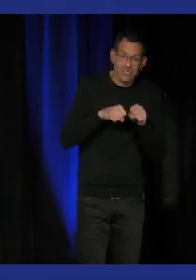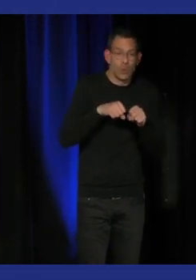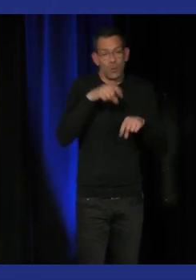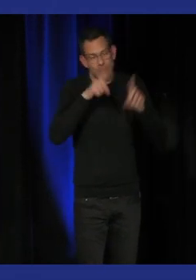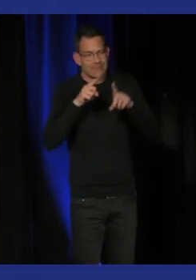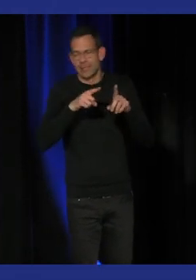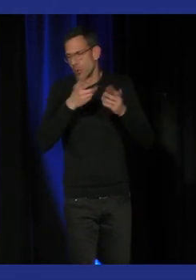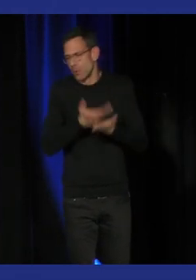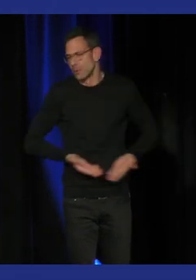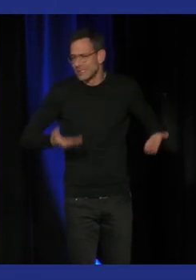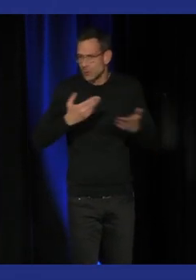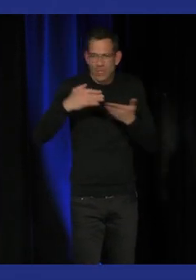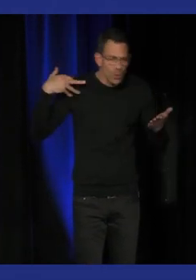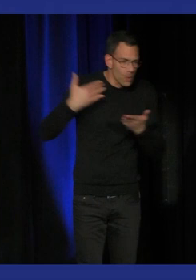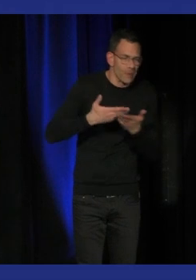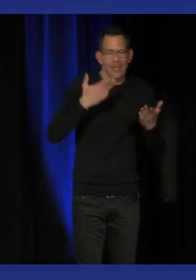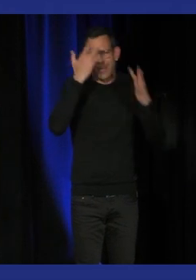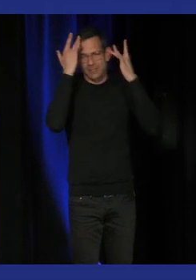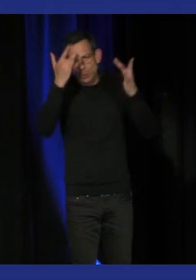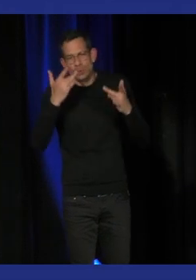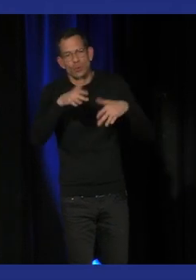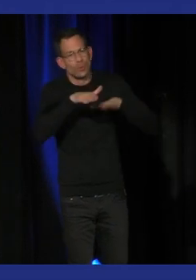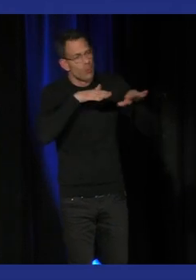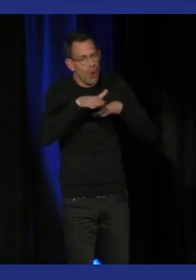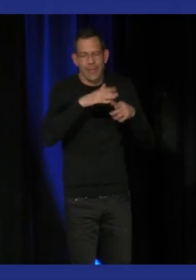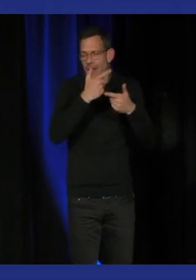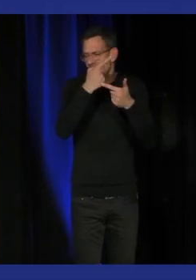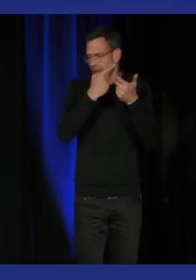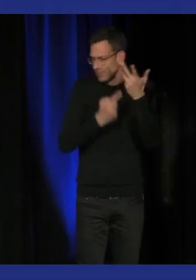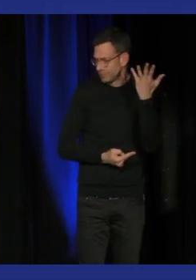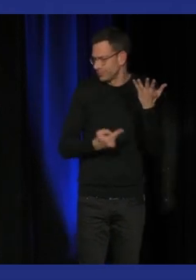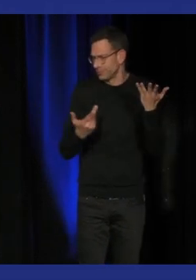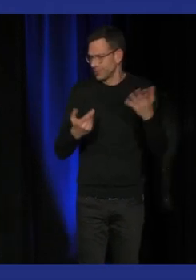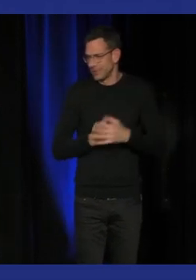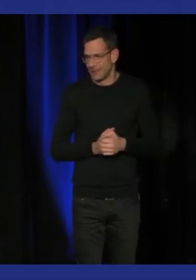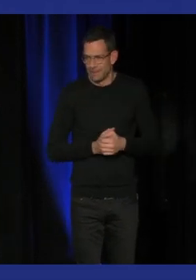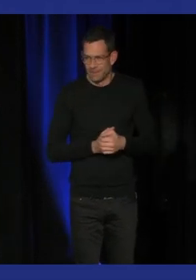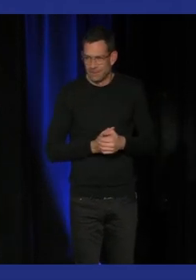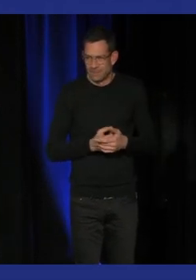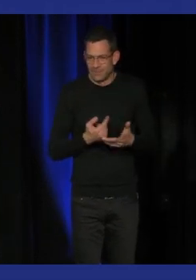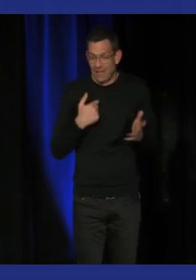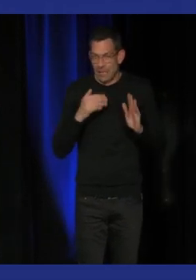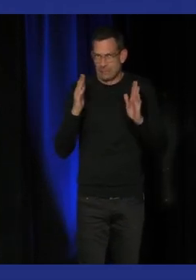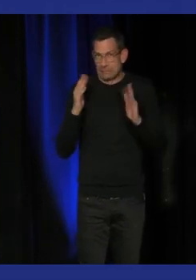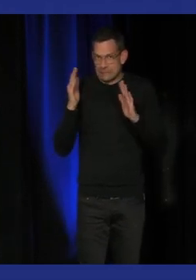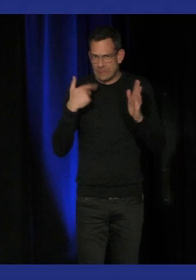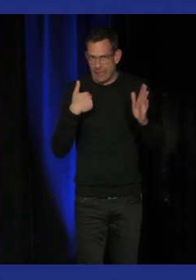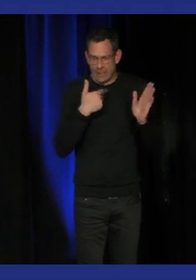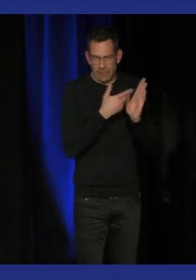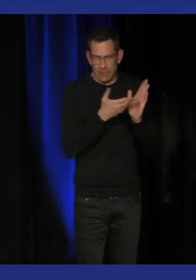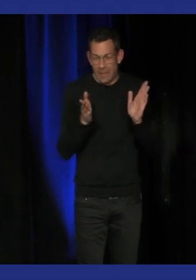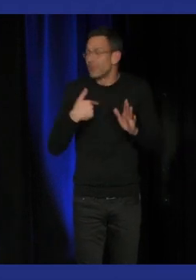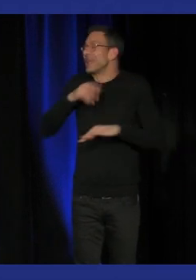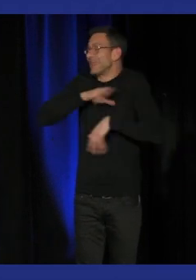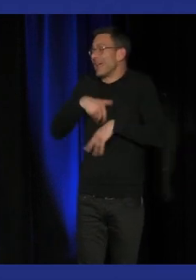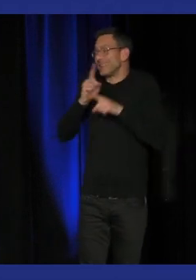des contextes, des cultures, des moyens, des... voilà. Bon, j'espère que j'ai ratissé très large. Et oui,